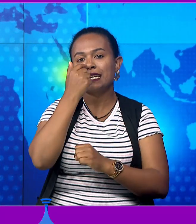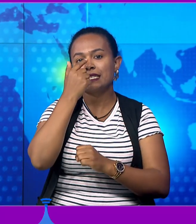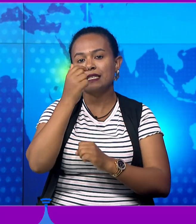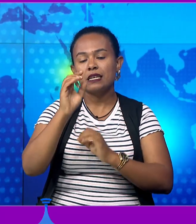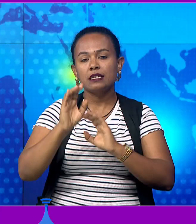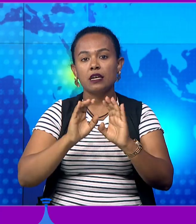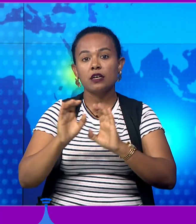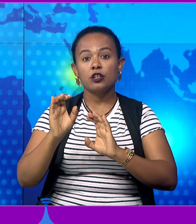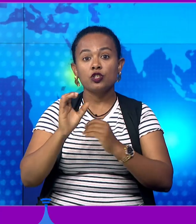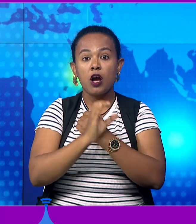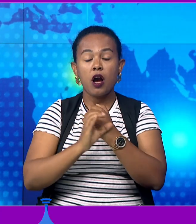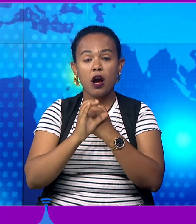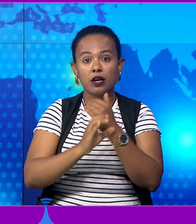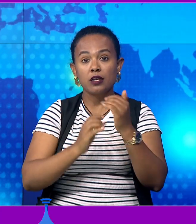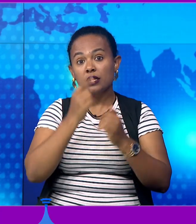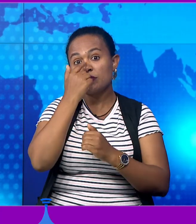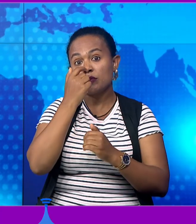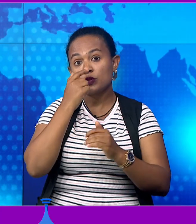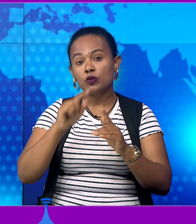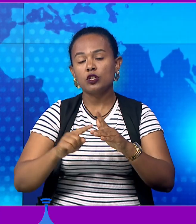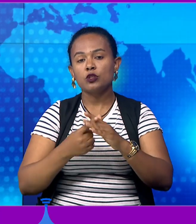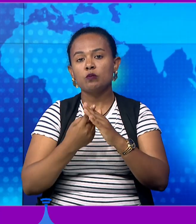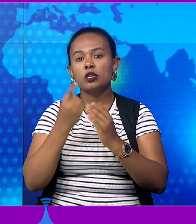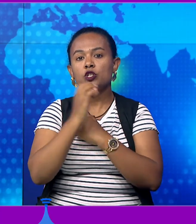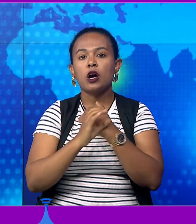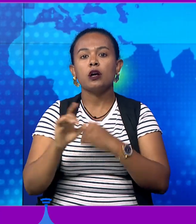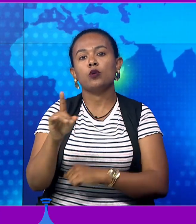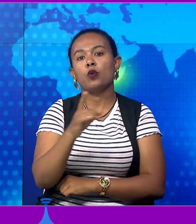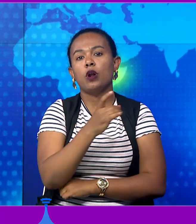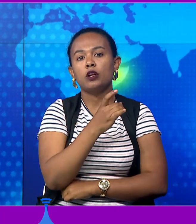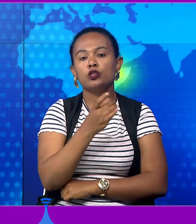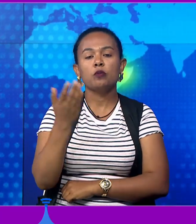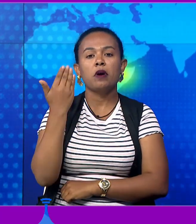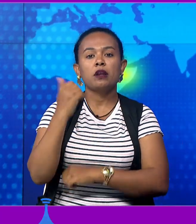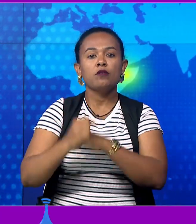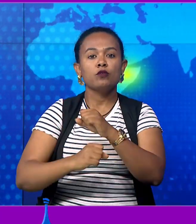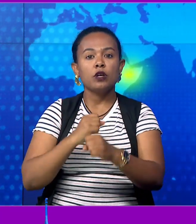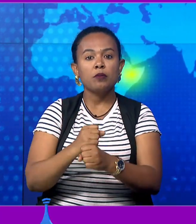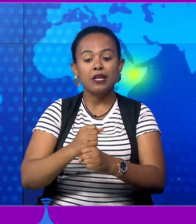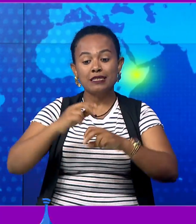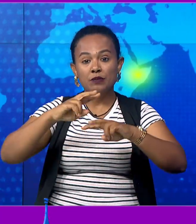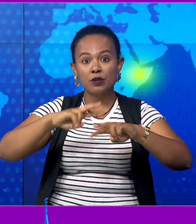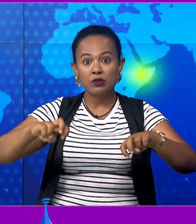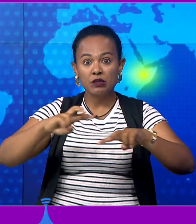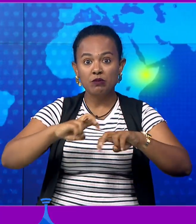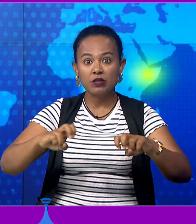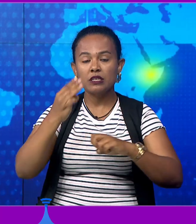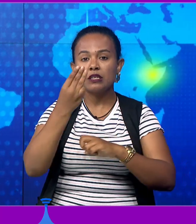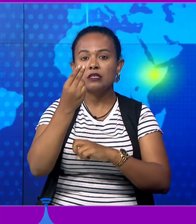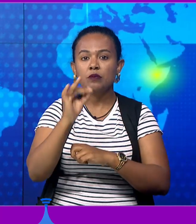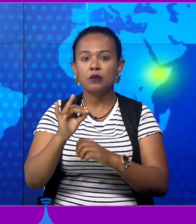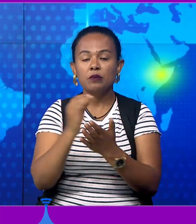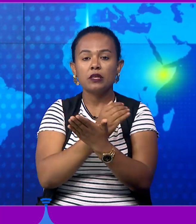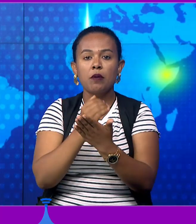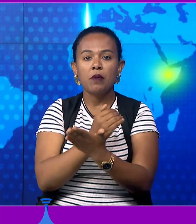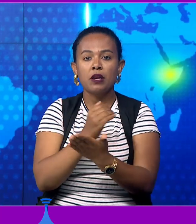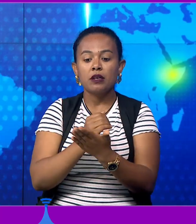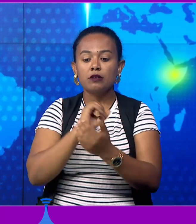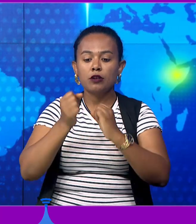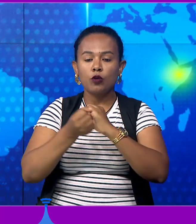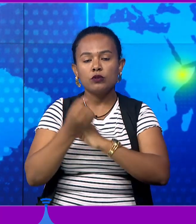ያደረገች ሀገር ልምምዱን የጀመረች ሀገር ሆናለች። ባለፉት ዓመታት በምርምር ድጋፍ የሰብል ምርታማነትና ምርት እመርታዊ